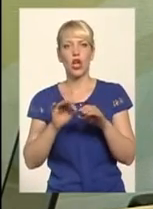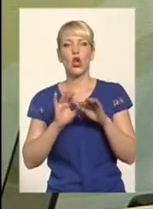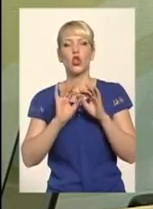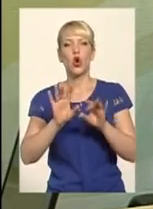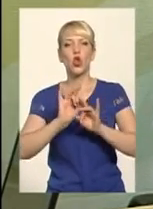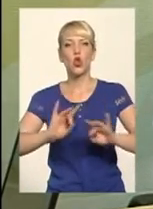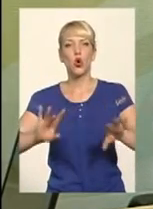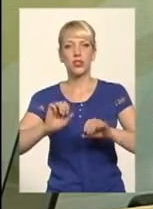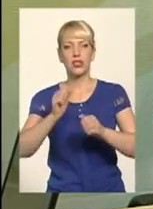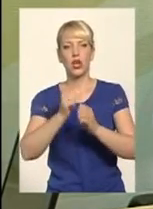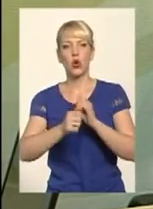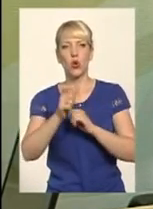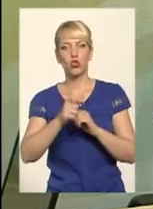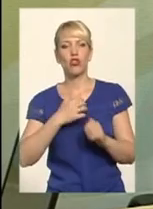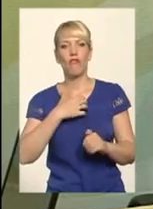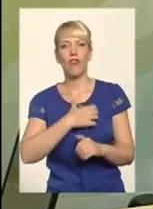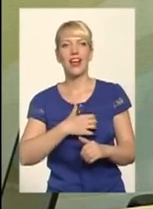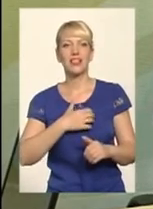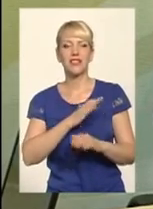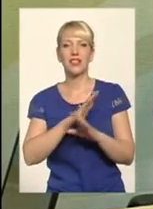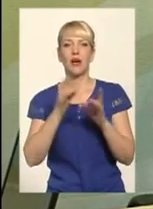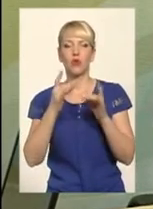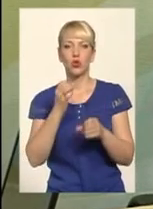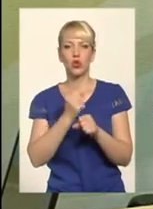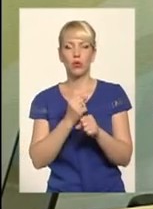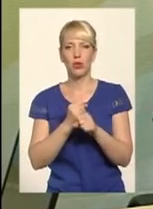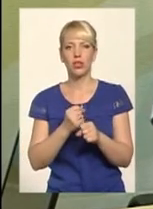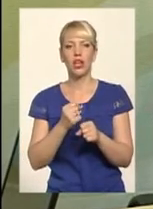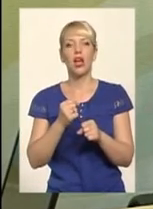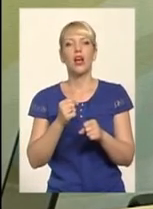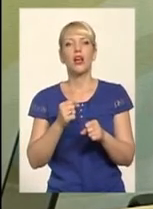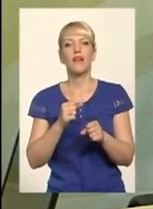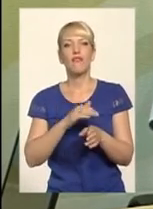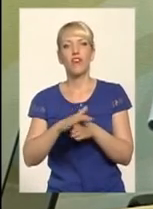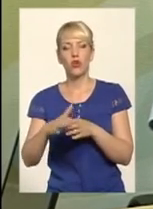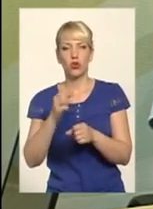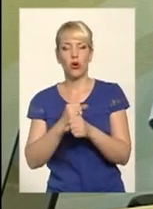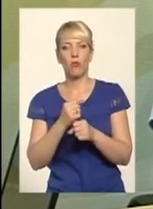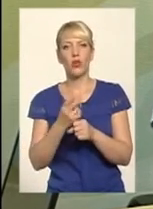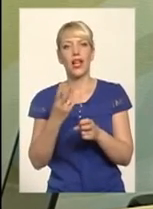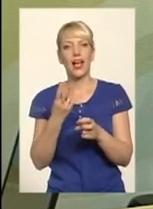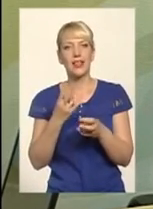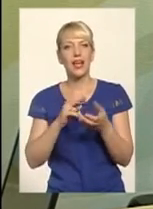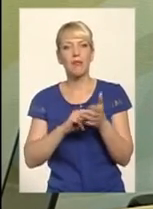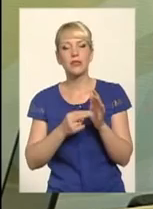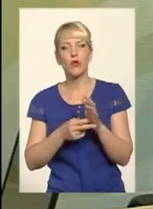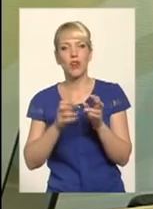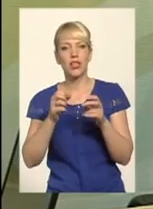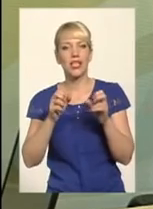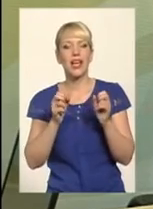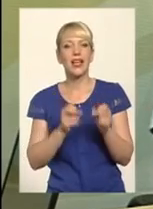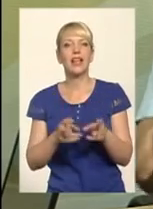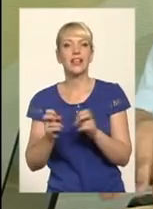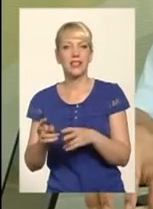кожного важливість не просто зробити роботу, а зробити безпечно, спрогнозувати ризики. Тому якраз система